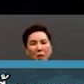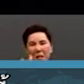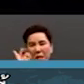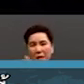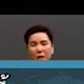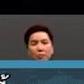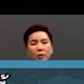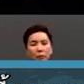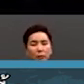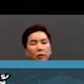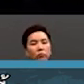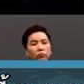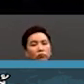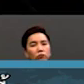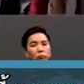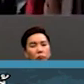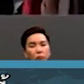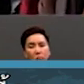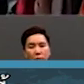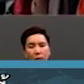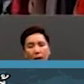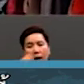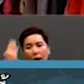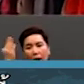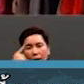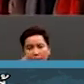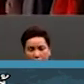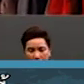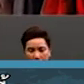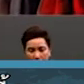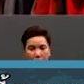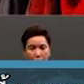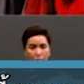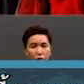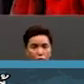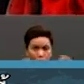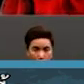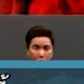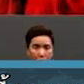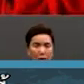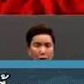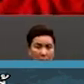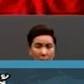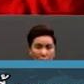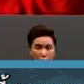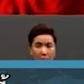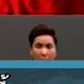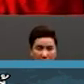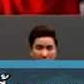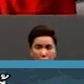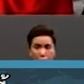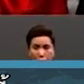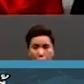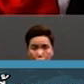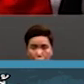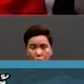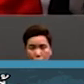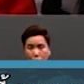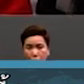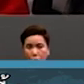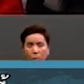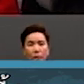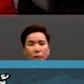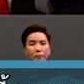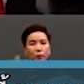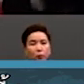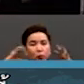ประเทศอากาศต่ำสุดเฉลี่ย 21-22 องศาเซลเซียส นางสาวกัญจวีสิทธิชีวภาคอธิบดีกรมอุตุนิ